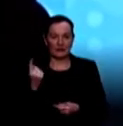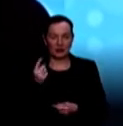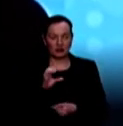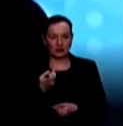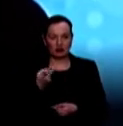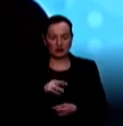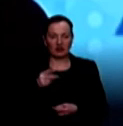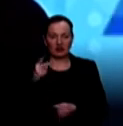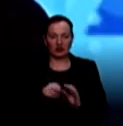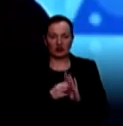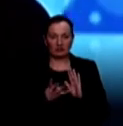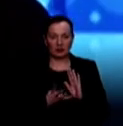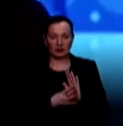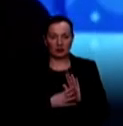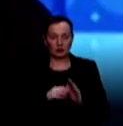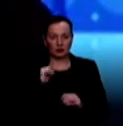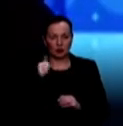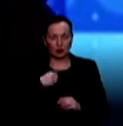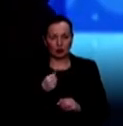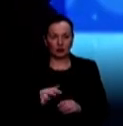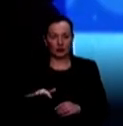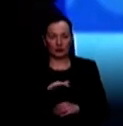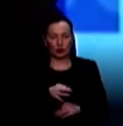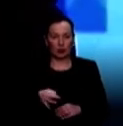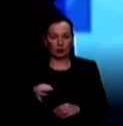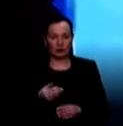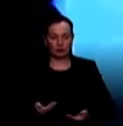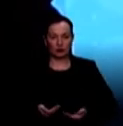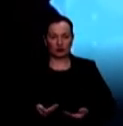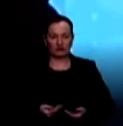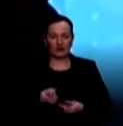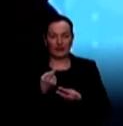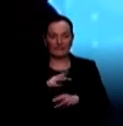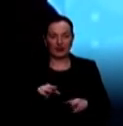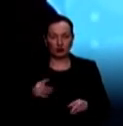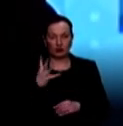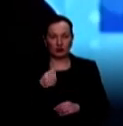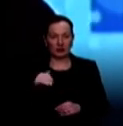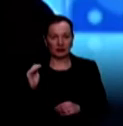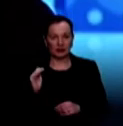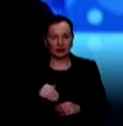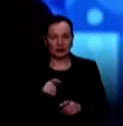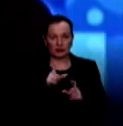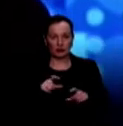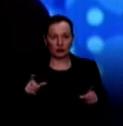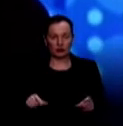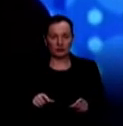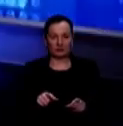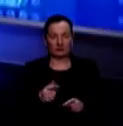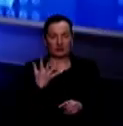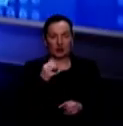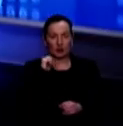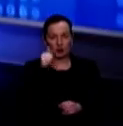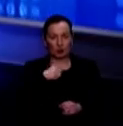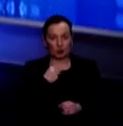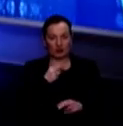року на території області проживає 1 400 000 осіб, і динаміка чисельності населення за останні 5 років свідчить про його